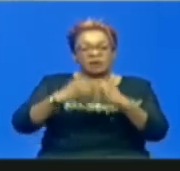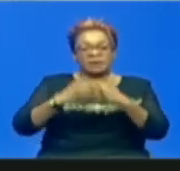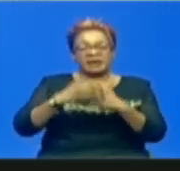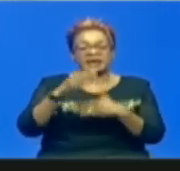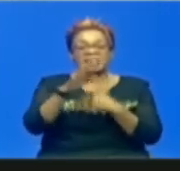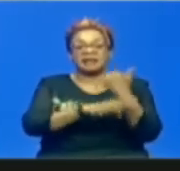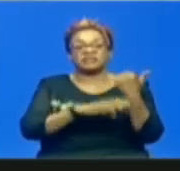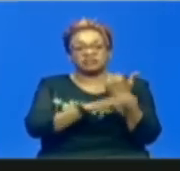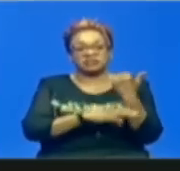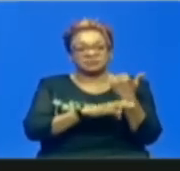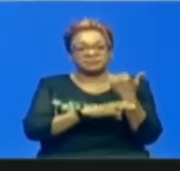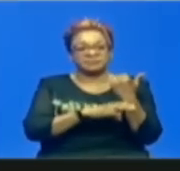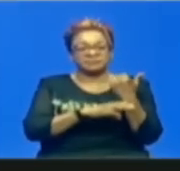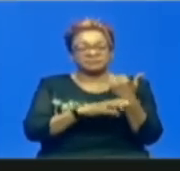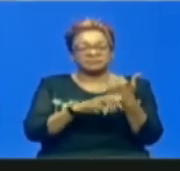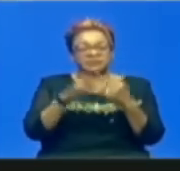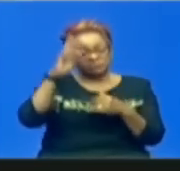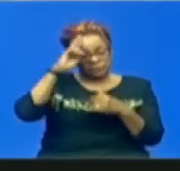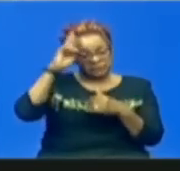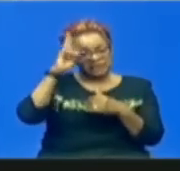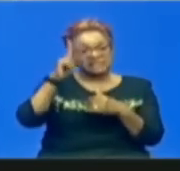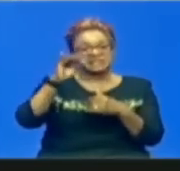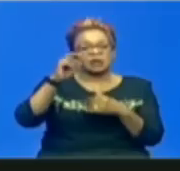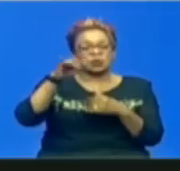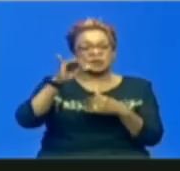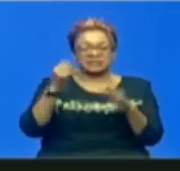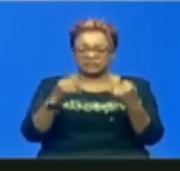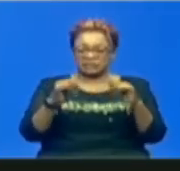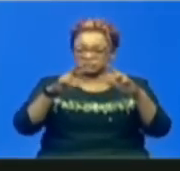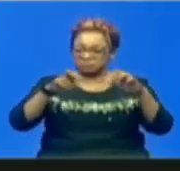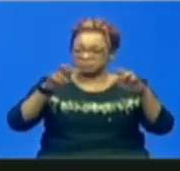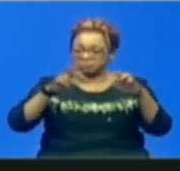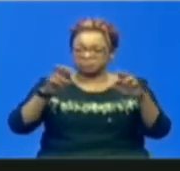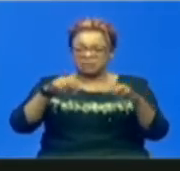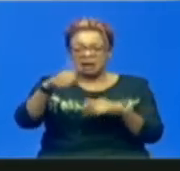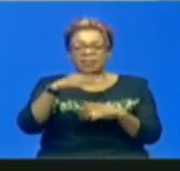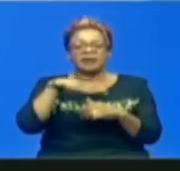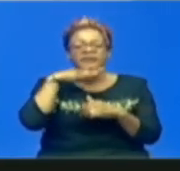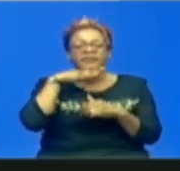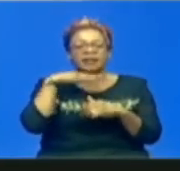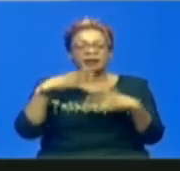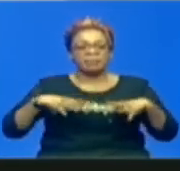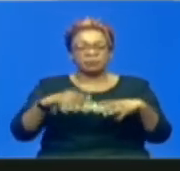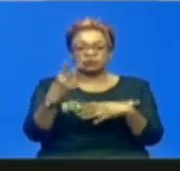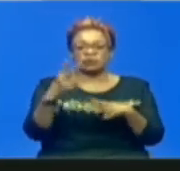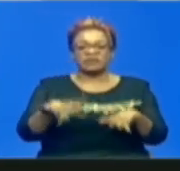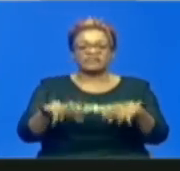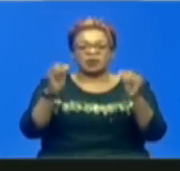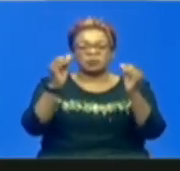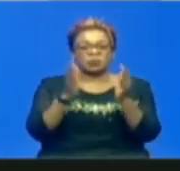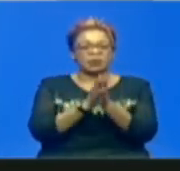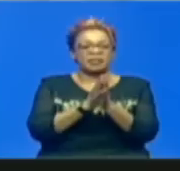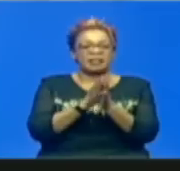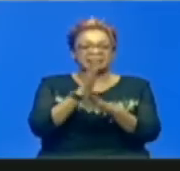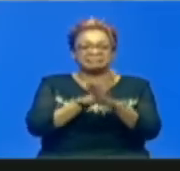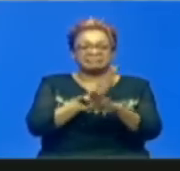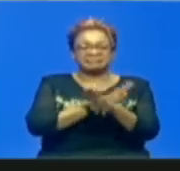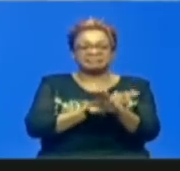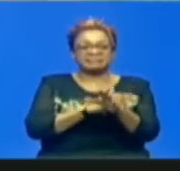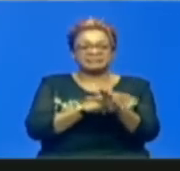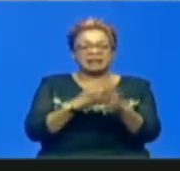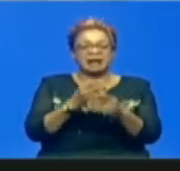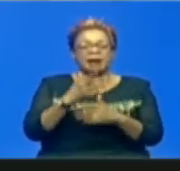Polisi eneo la Kisauni wanachunguza kisa kingine cha mauaji baada ya mili ya watu wawili kupatikana na majeraha ya risasi.